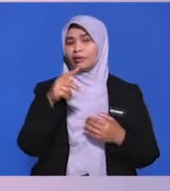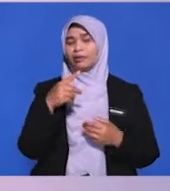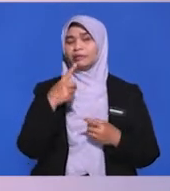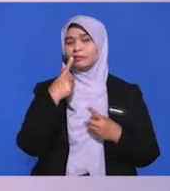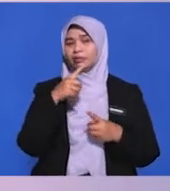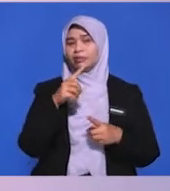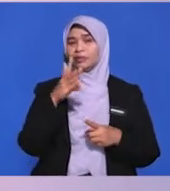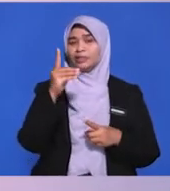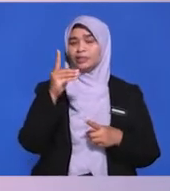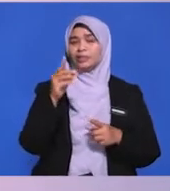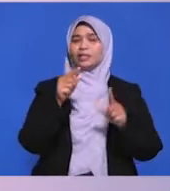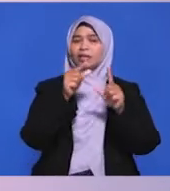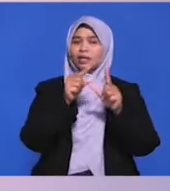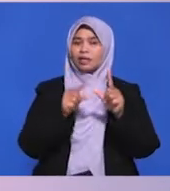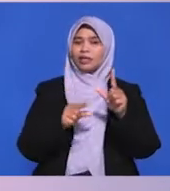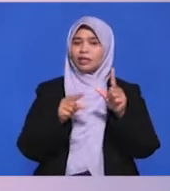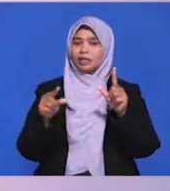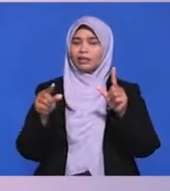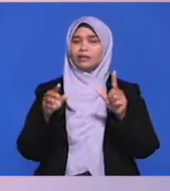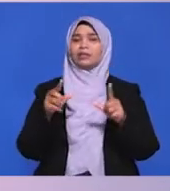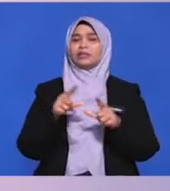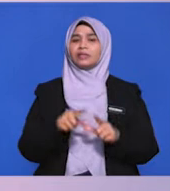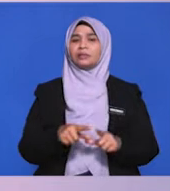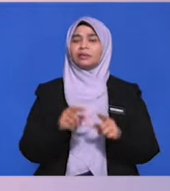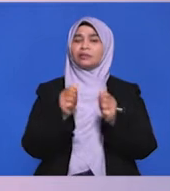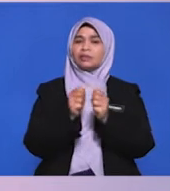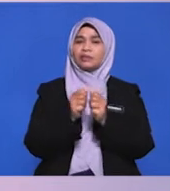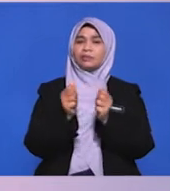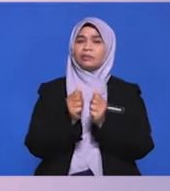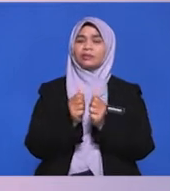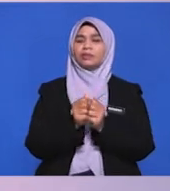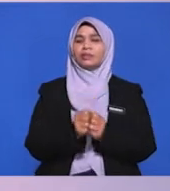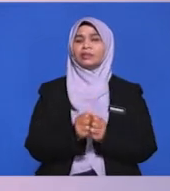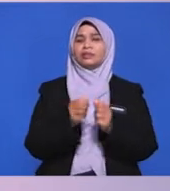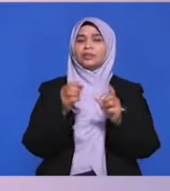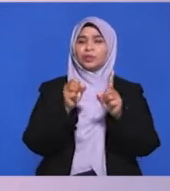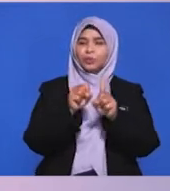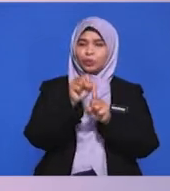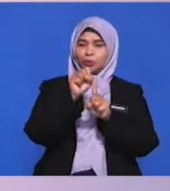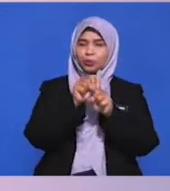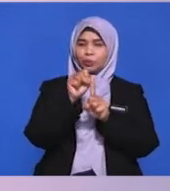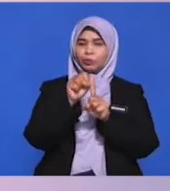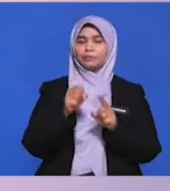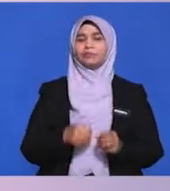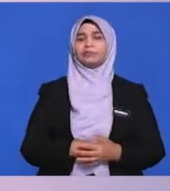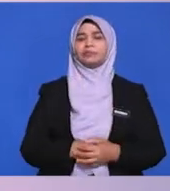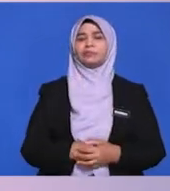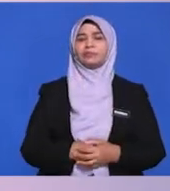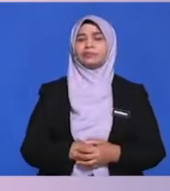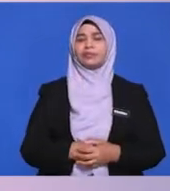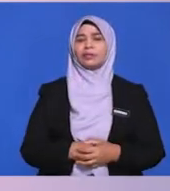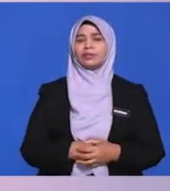grab isipadu tetap dengan suhu ia murid-murid